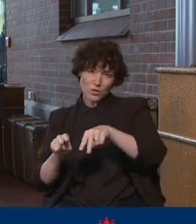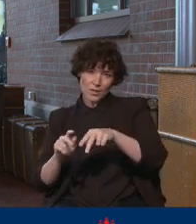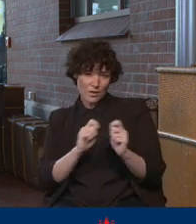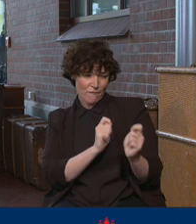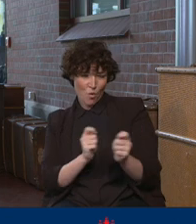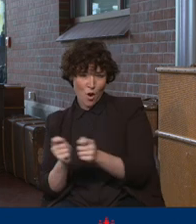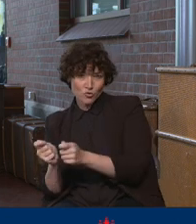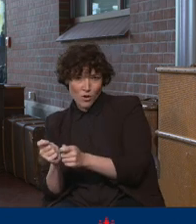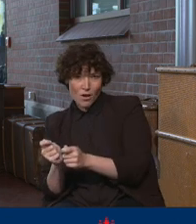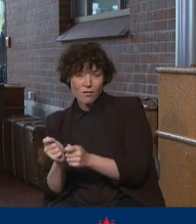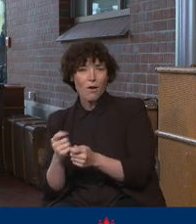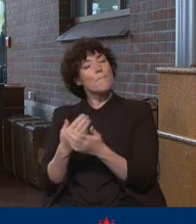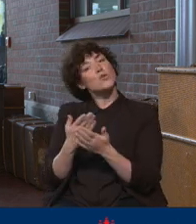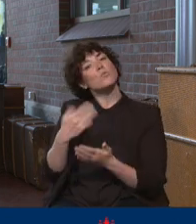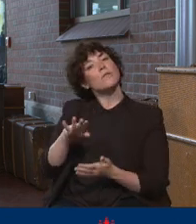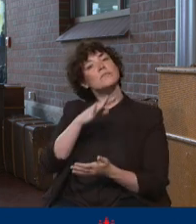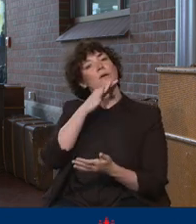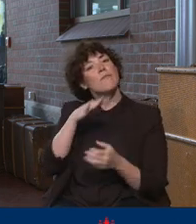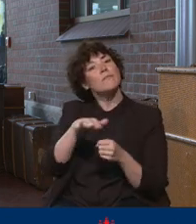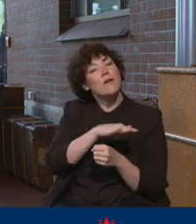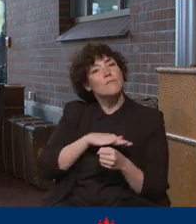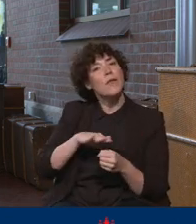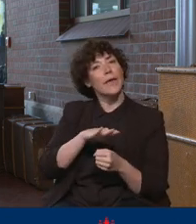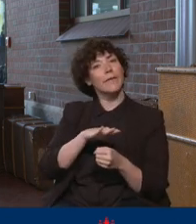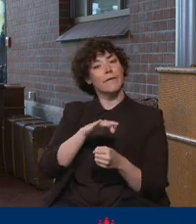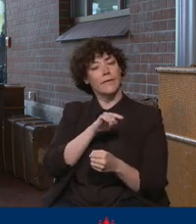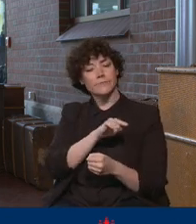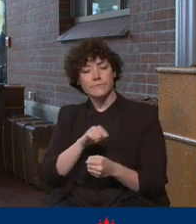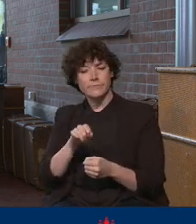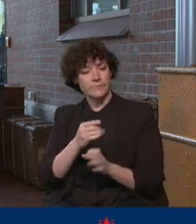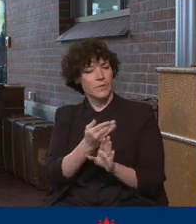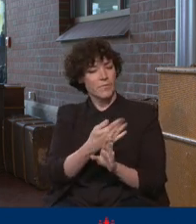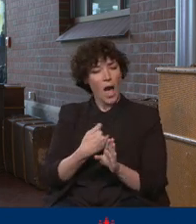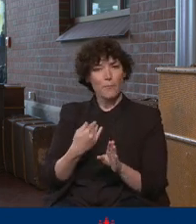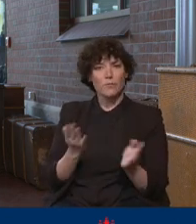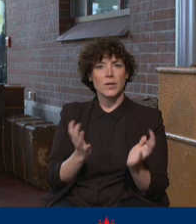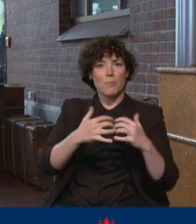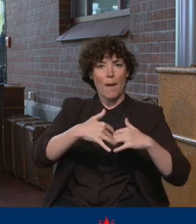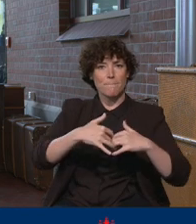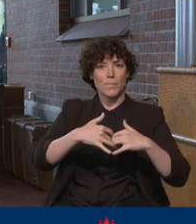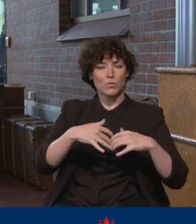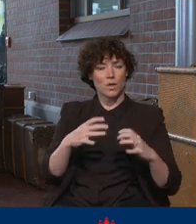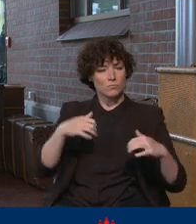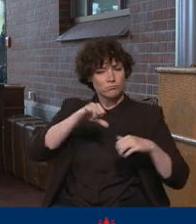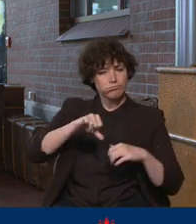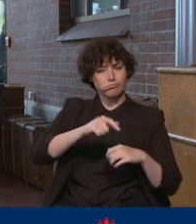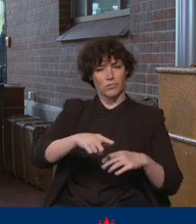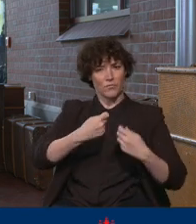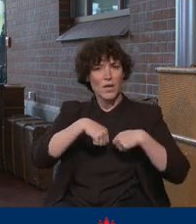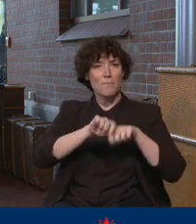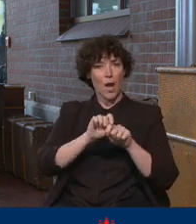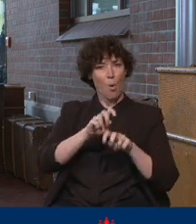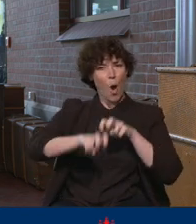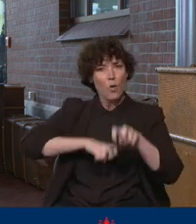dieser wasserflächen zu wegzunehmen die baulich zu nutzen das fanden wir glaube ich alle nicht so